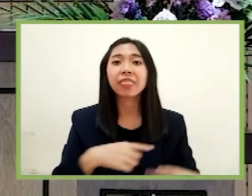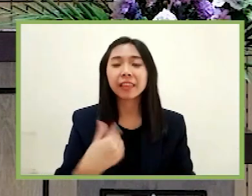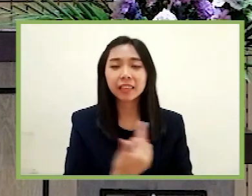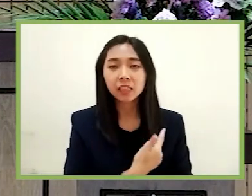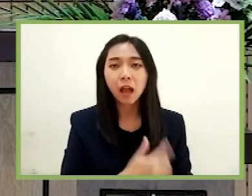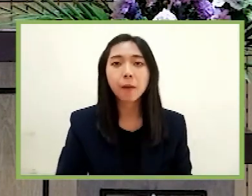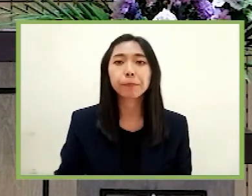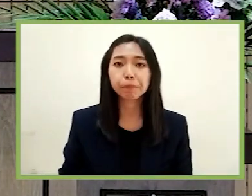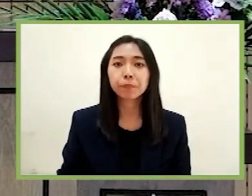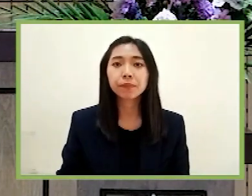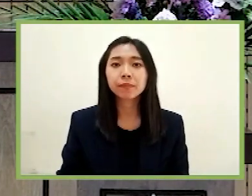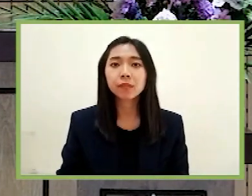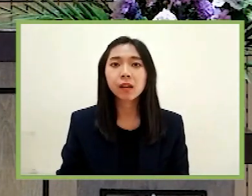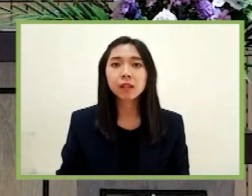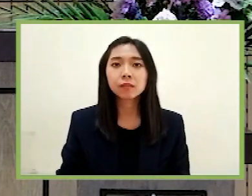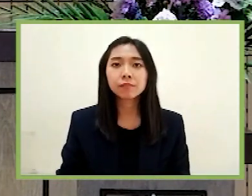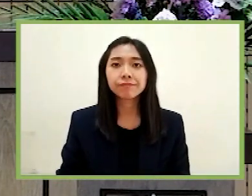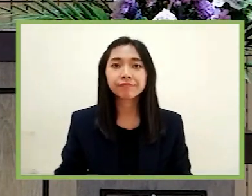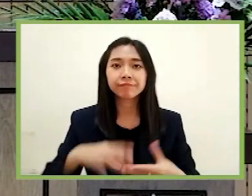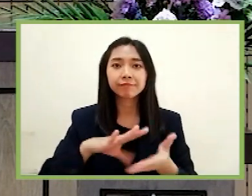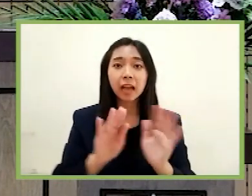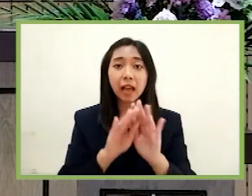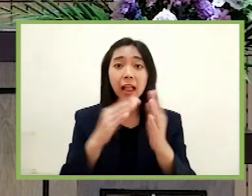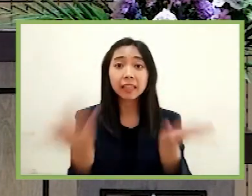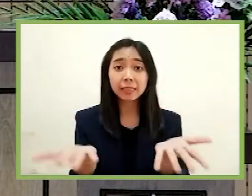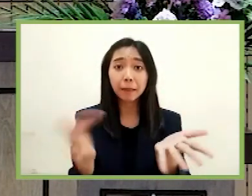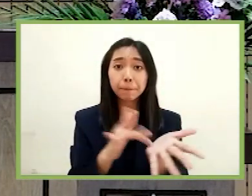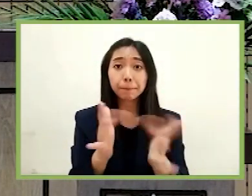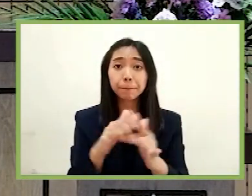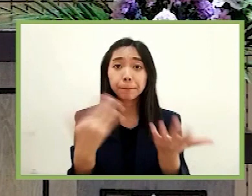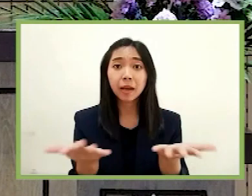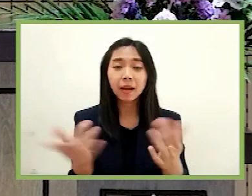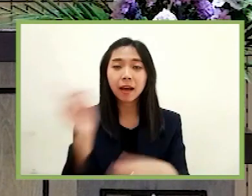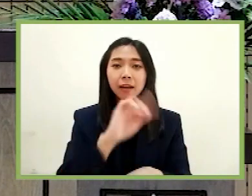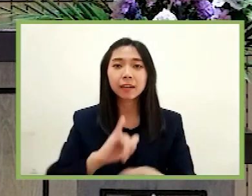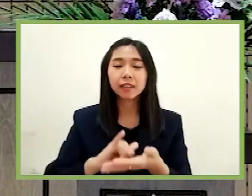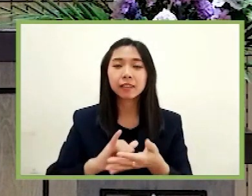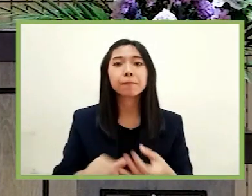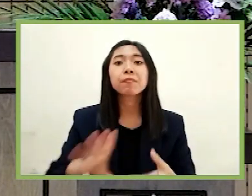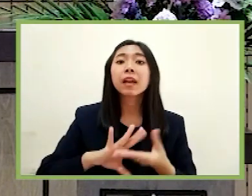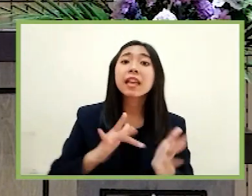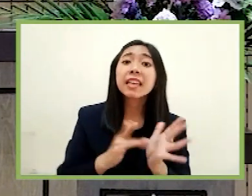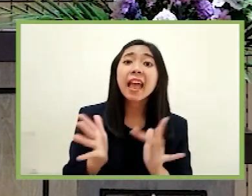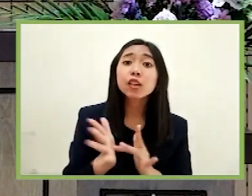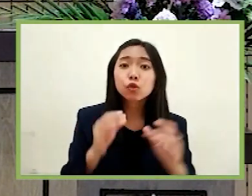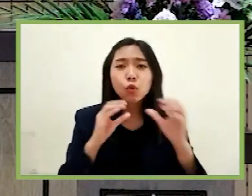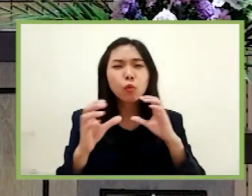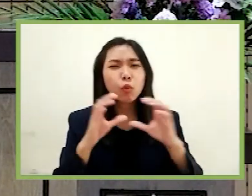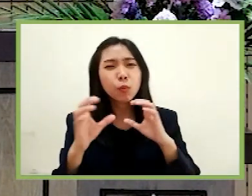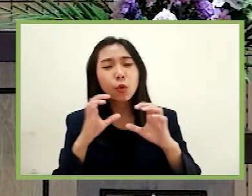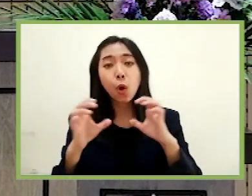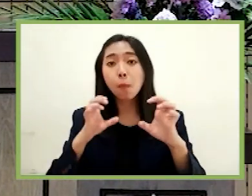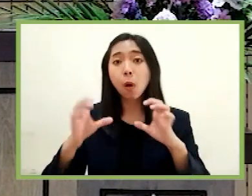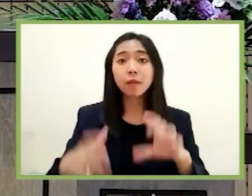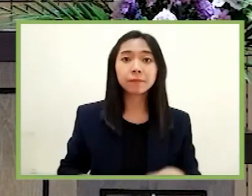teks hari ini menjadi menarik Ketika Tuhan Yesus bercakap-cakap ketika dia